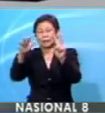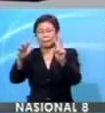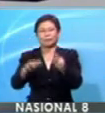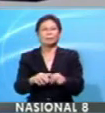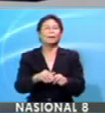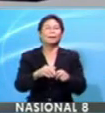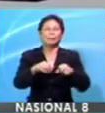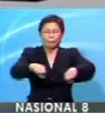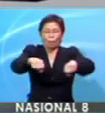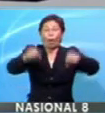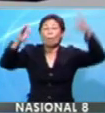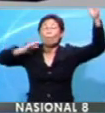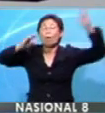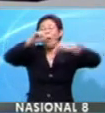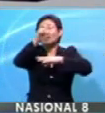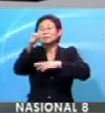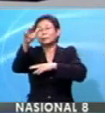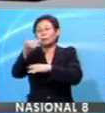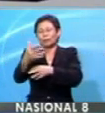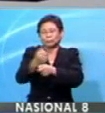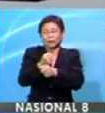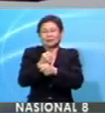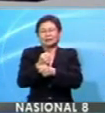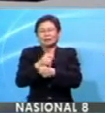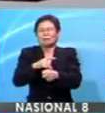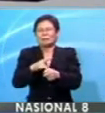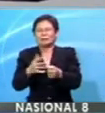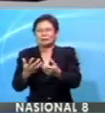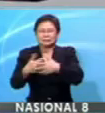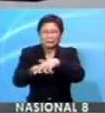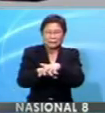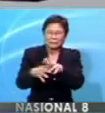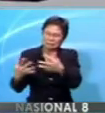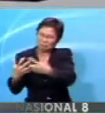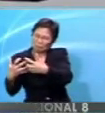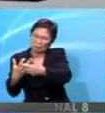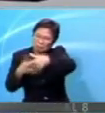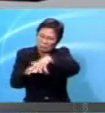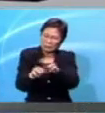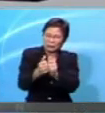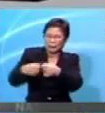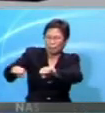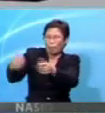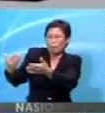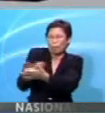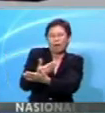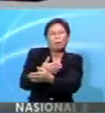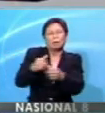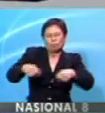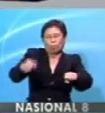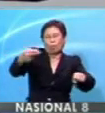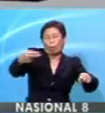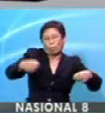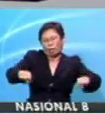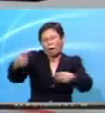negara Mat zamri babak terus berusaha mencari keserasian dengan jentera baharunya menunggang Honda zamri menamatkan sesi